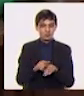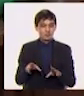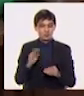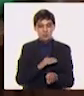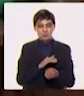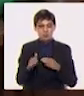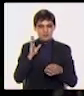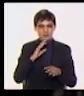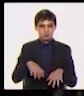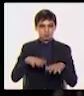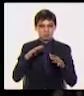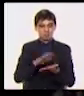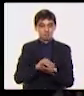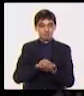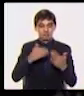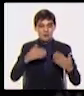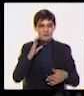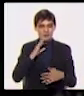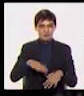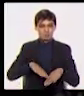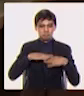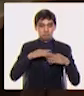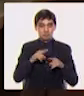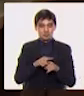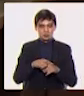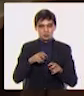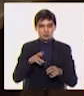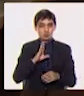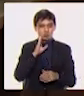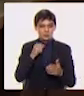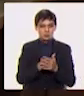Бәрі суда қалды. Судың мына аяғында кеп отырдық.